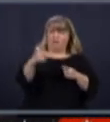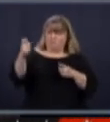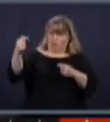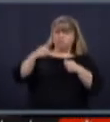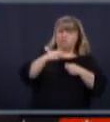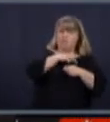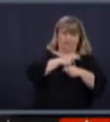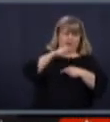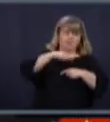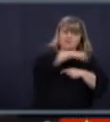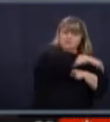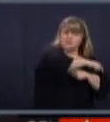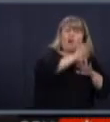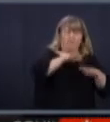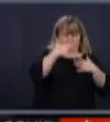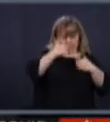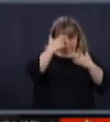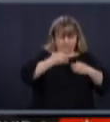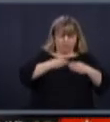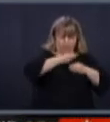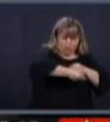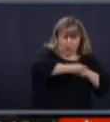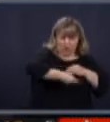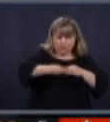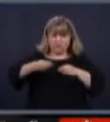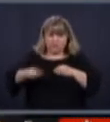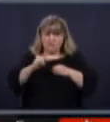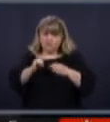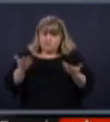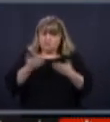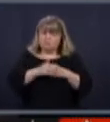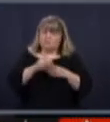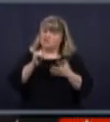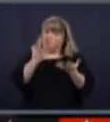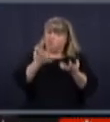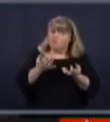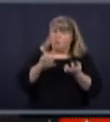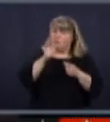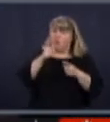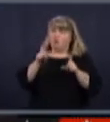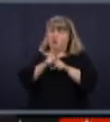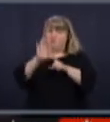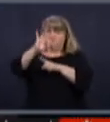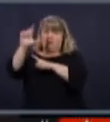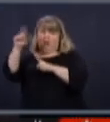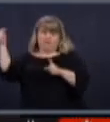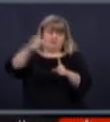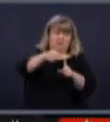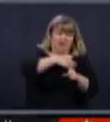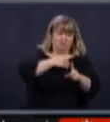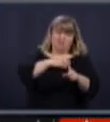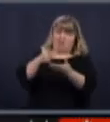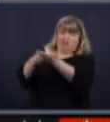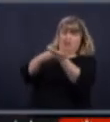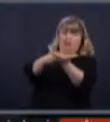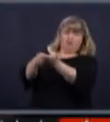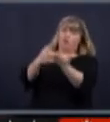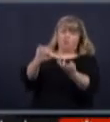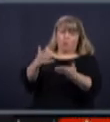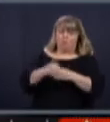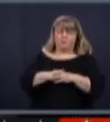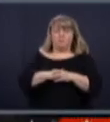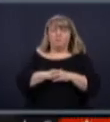notre choix qui est le plus important. Bon, vous avez vu qu'on a fourni des masques puis des fonds pour